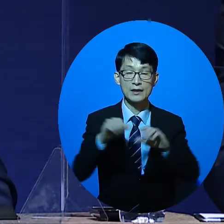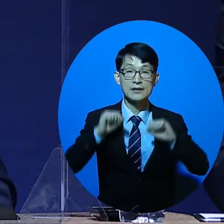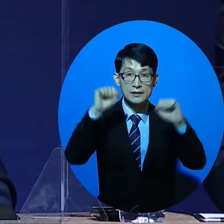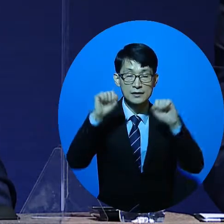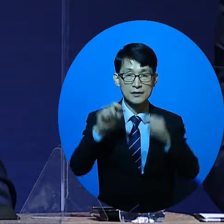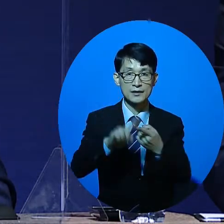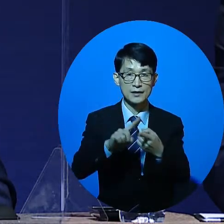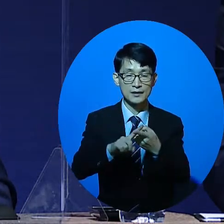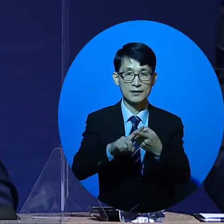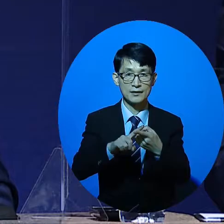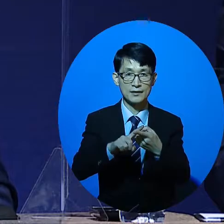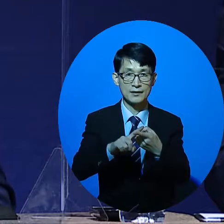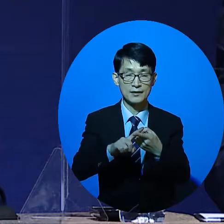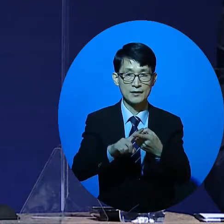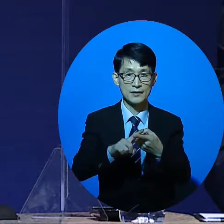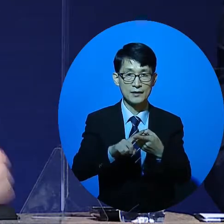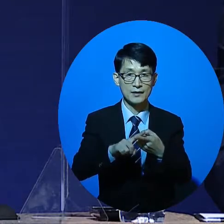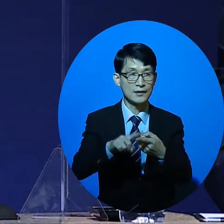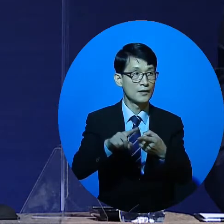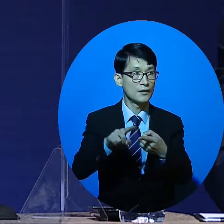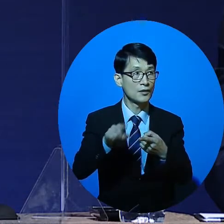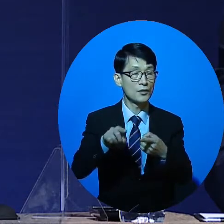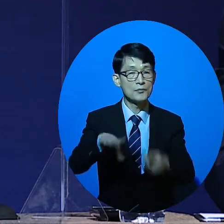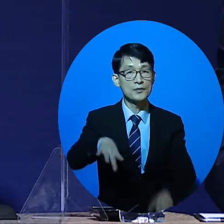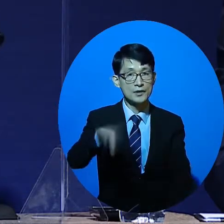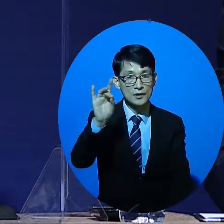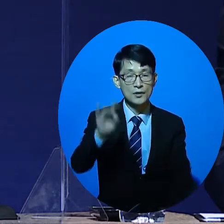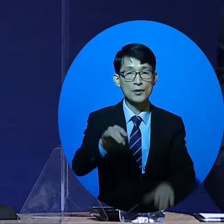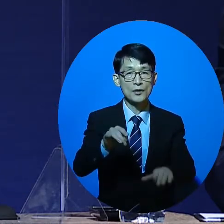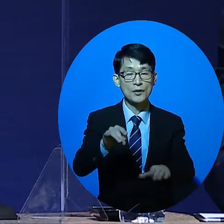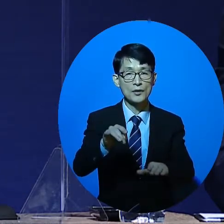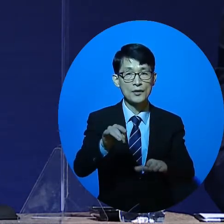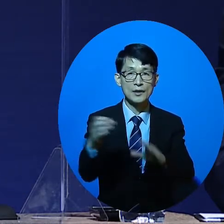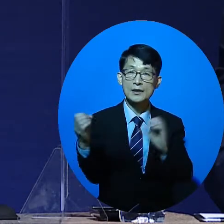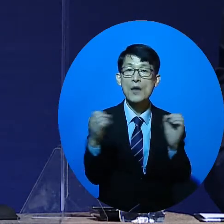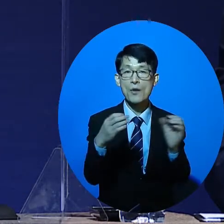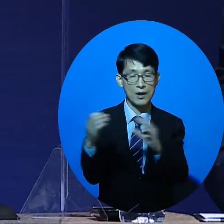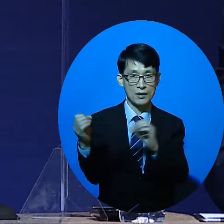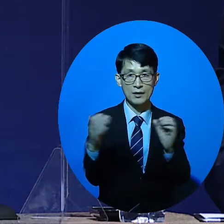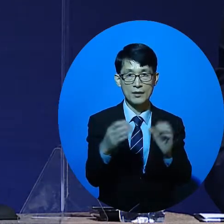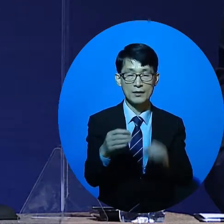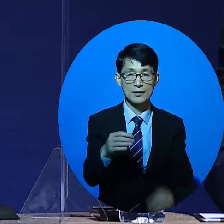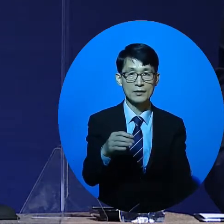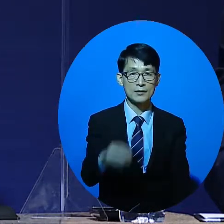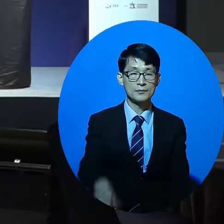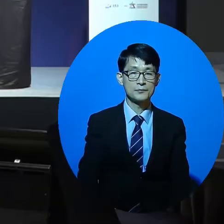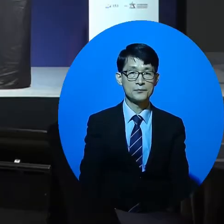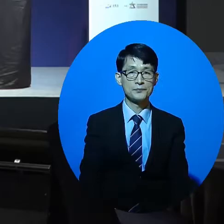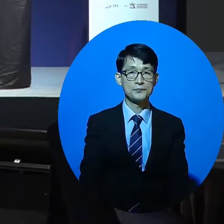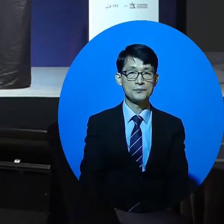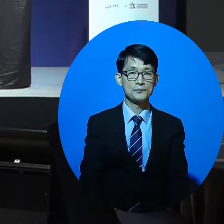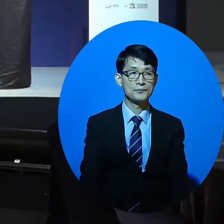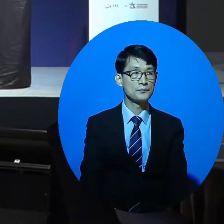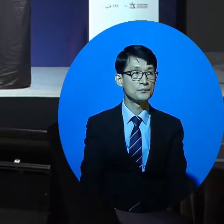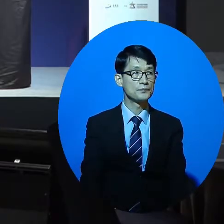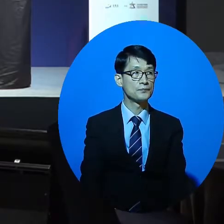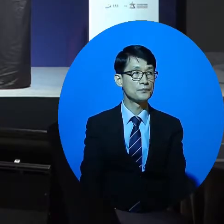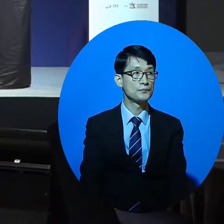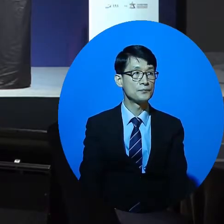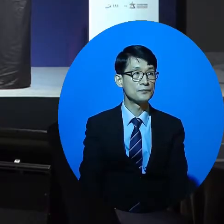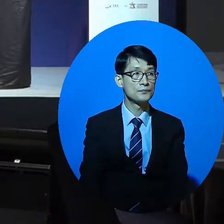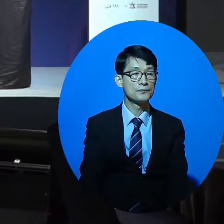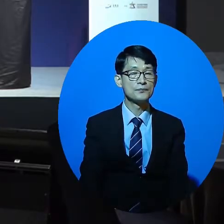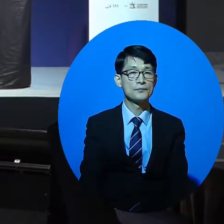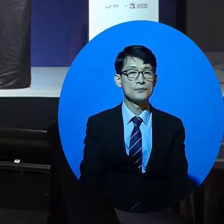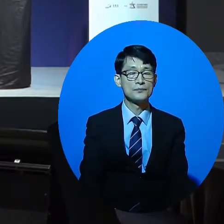패널로서의 어떤 토론을 듣도록 하겠습니다. 우리 허남진 장관님 먼저 좀. 네, 그렇게